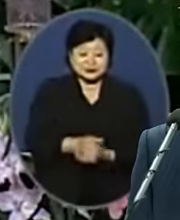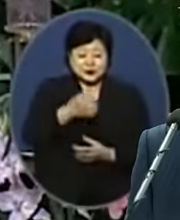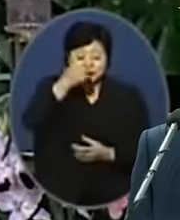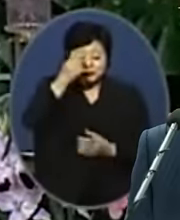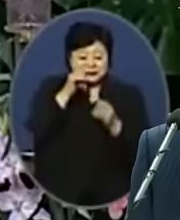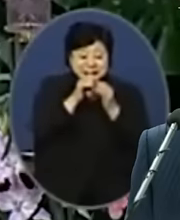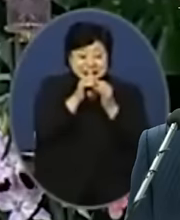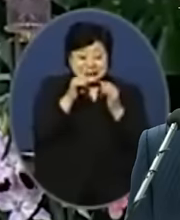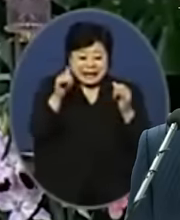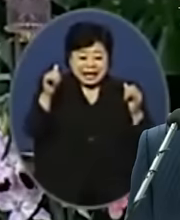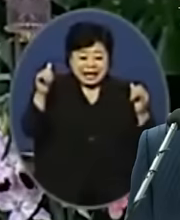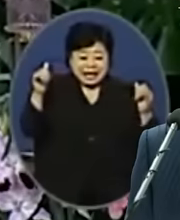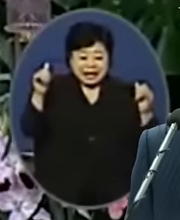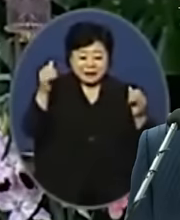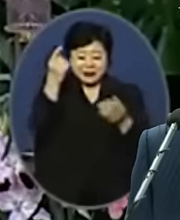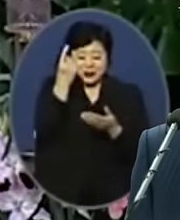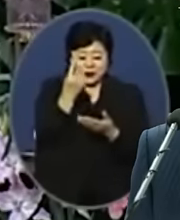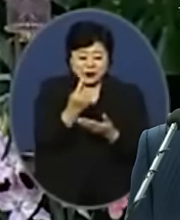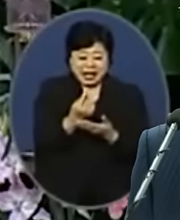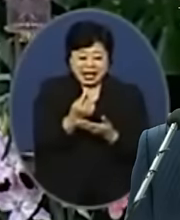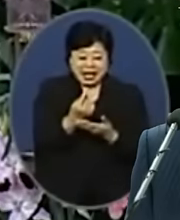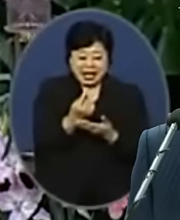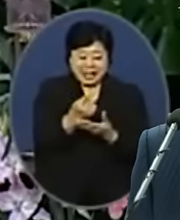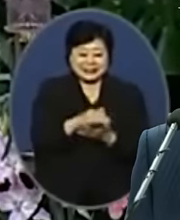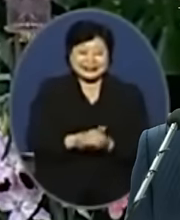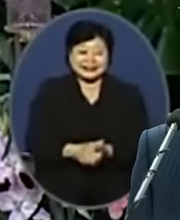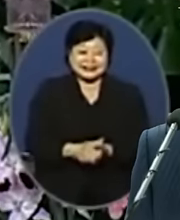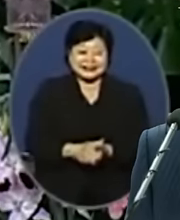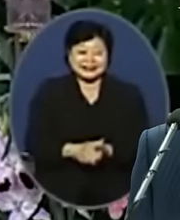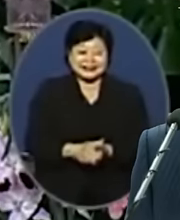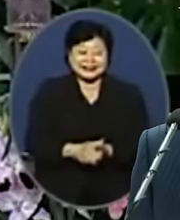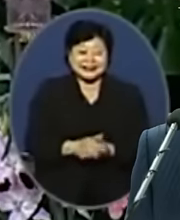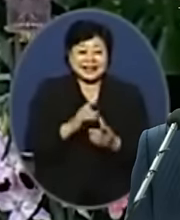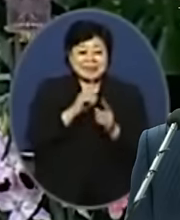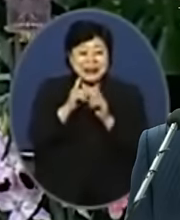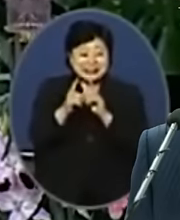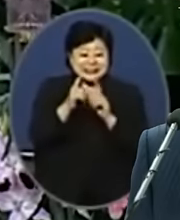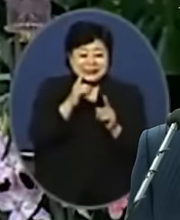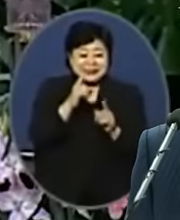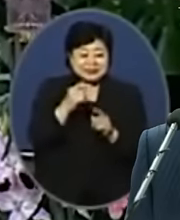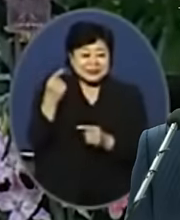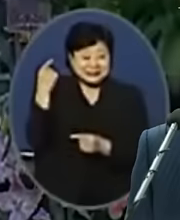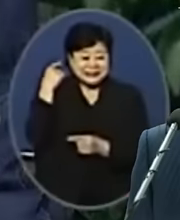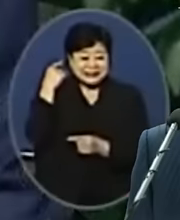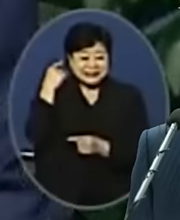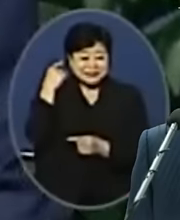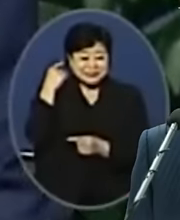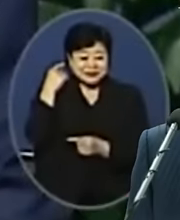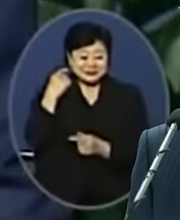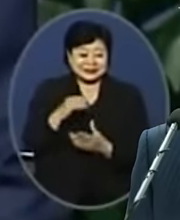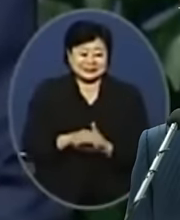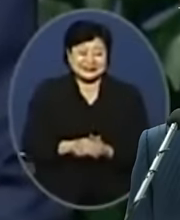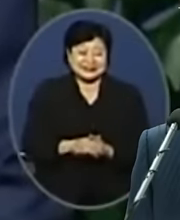꿈꾸는 자가 오는도다. 이 말씀은 듣기만 해도